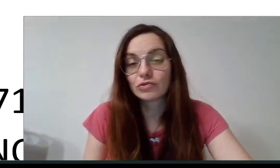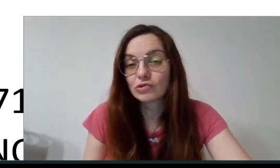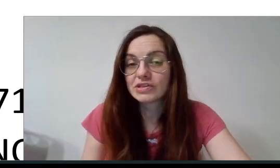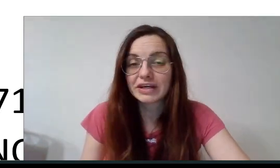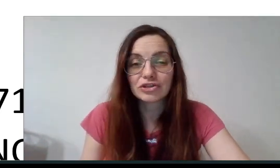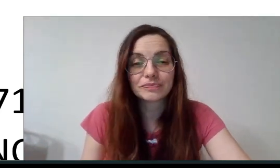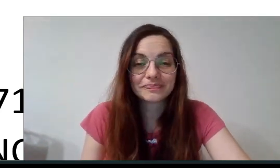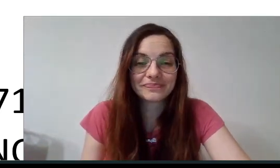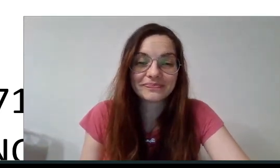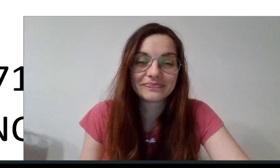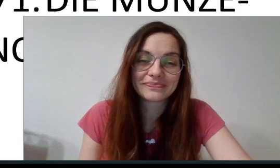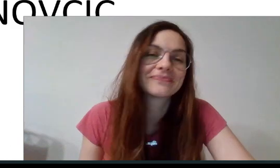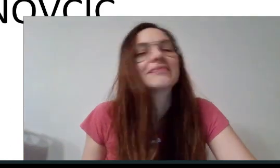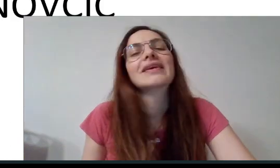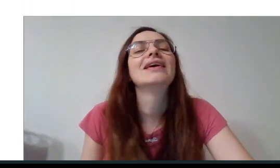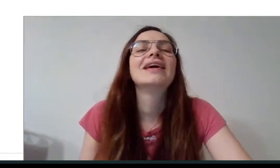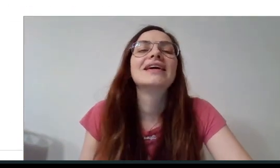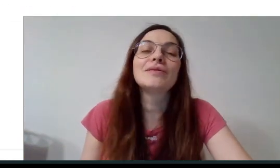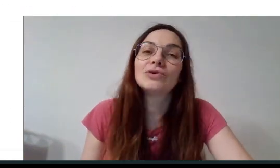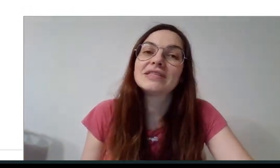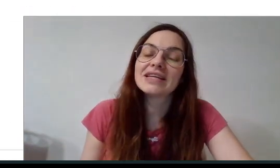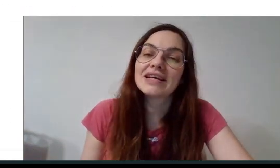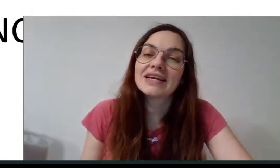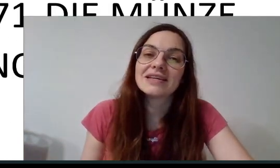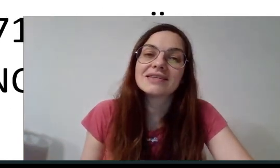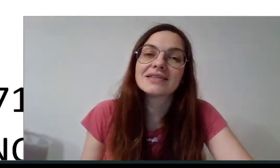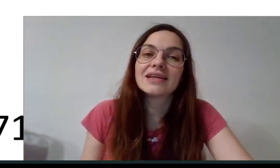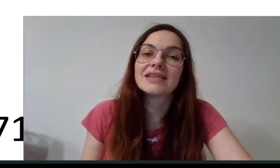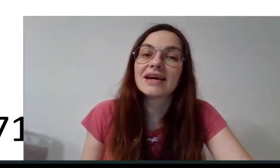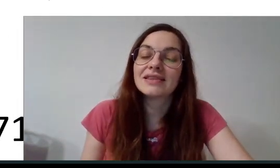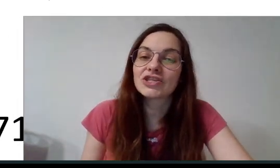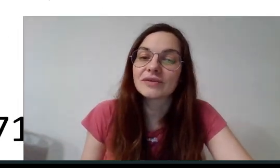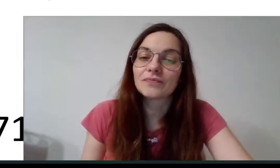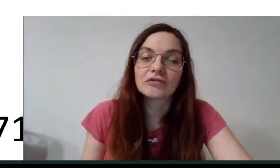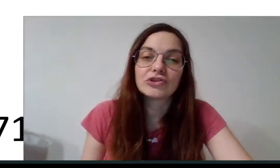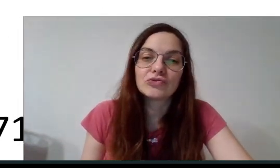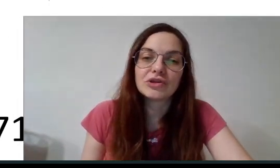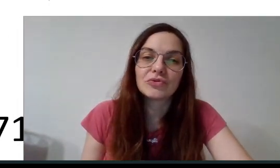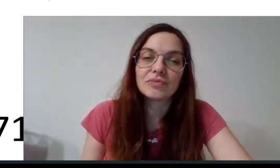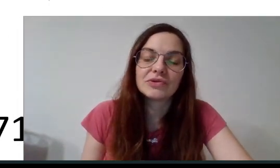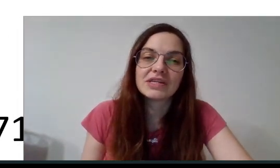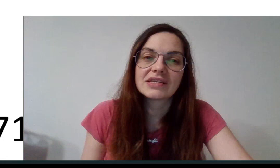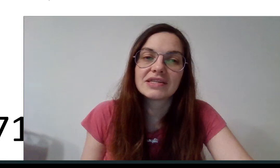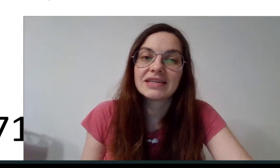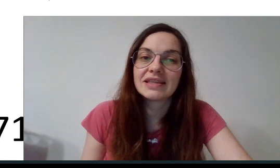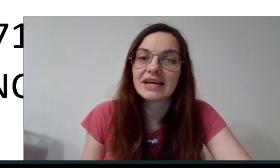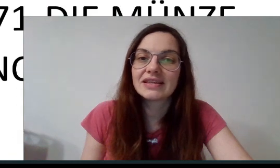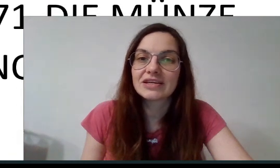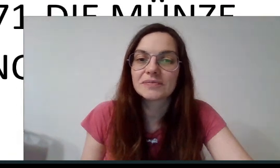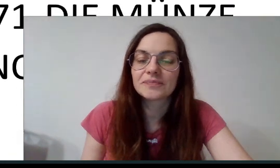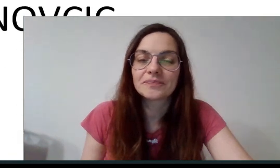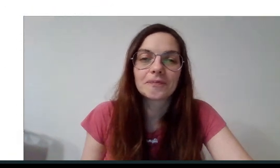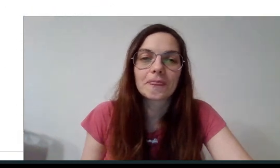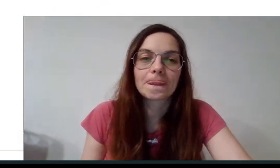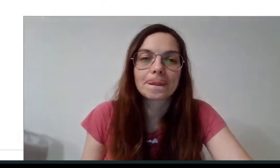reči. Die Münze ist in der Tasche. Naučit ću u džepu. Die Münze ist in der Tasche.